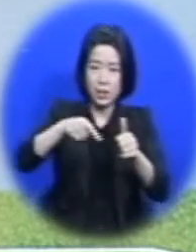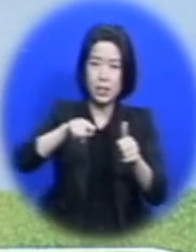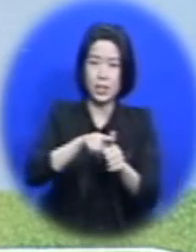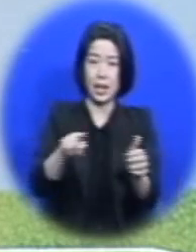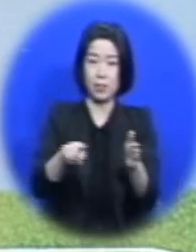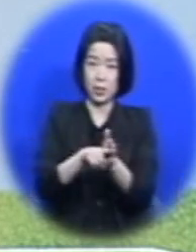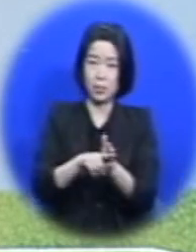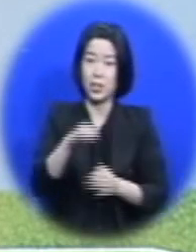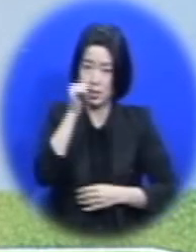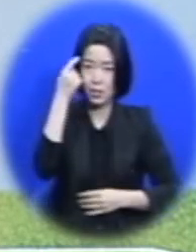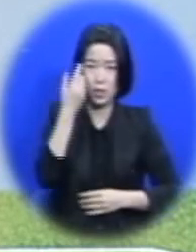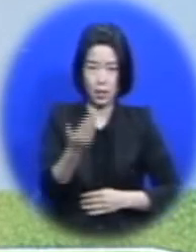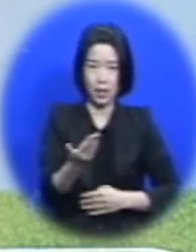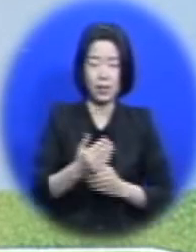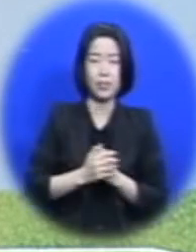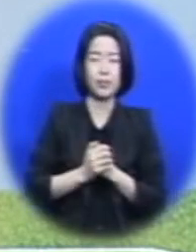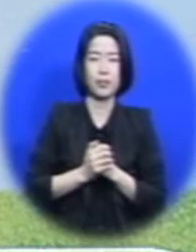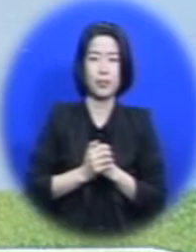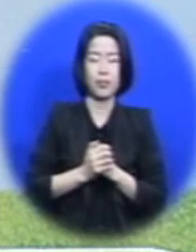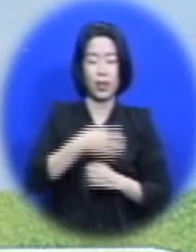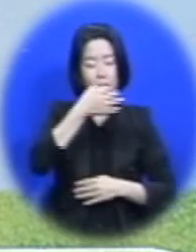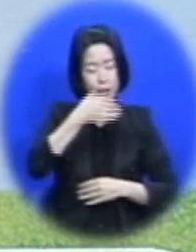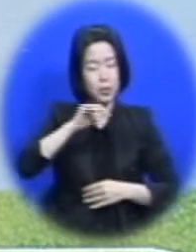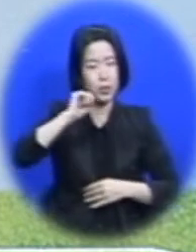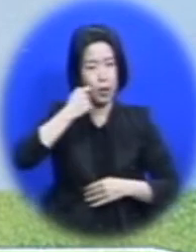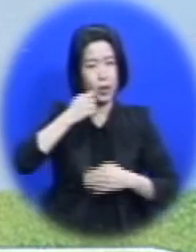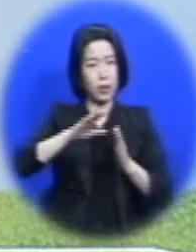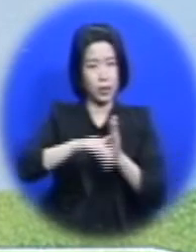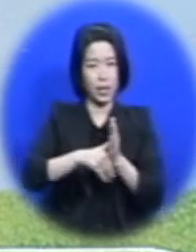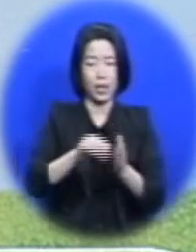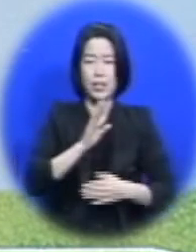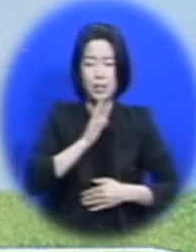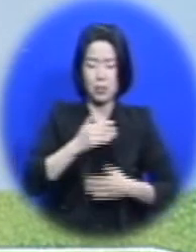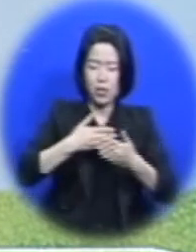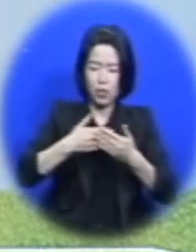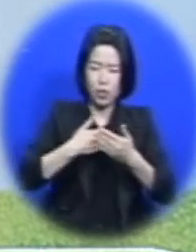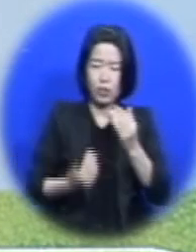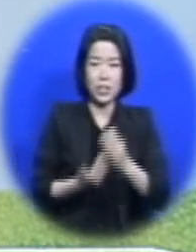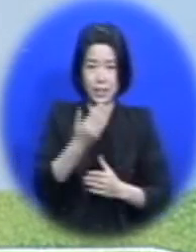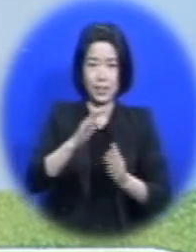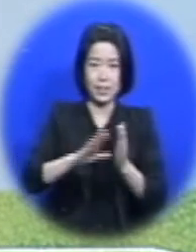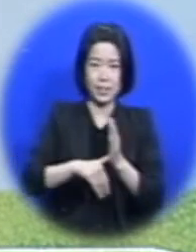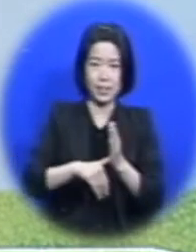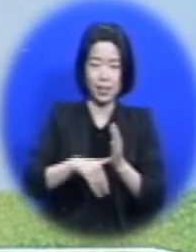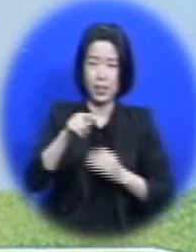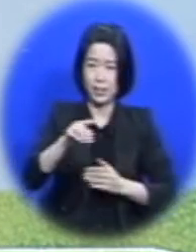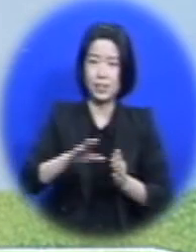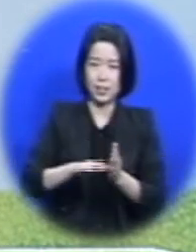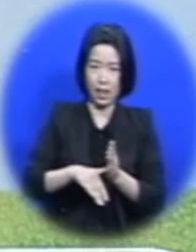믿음이 있으신가요 힘들고 어려울 때 정말 두려운 일이 생겼을 때 그